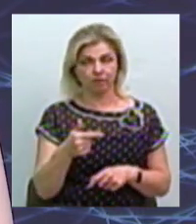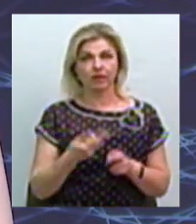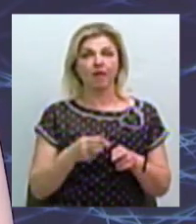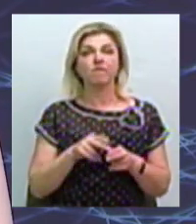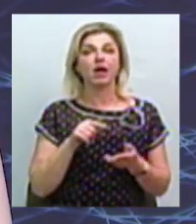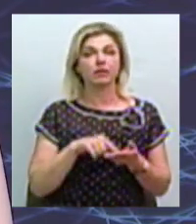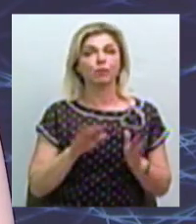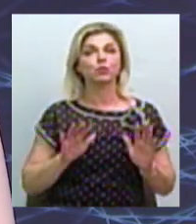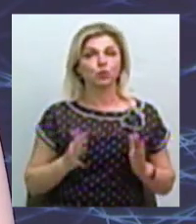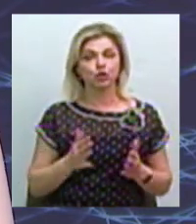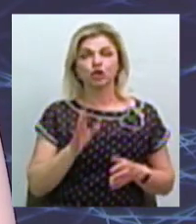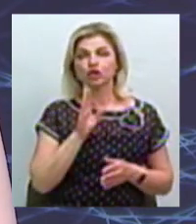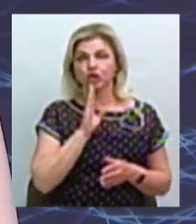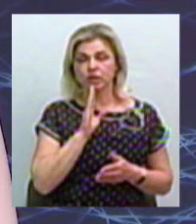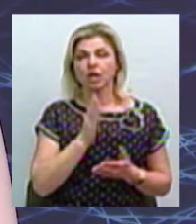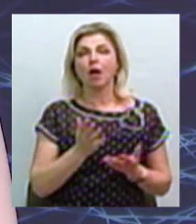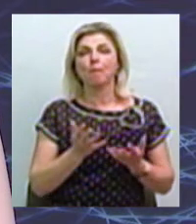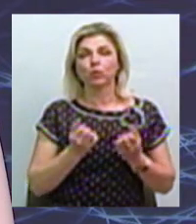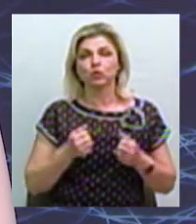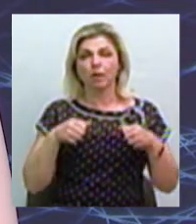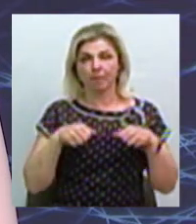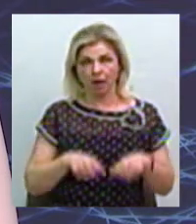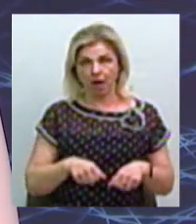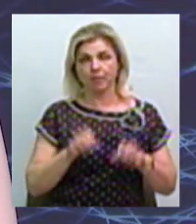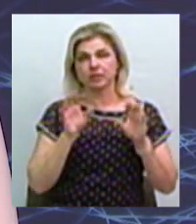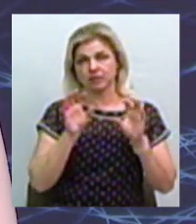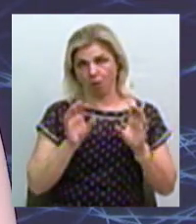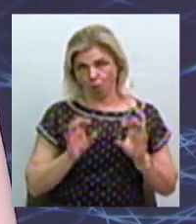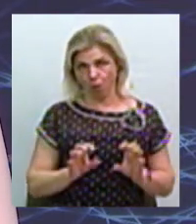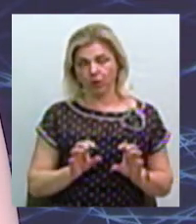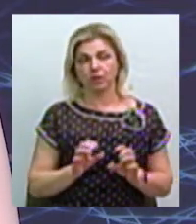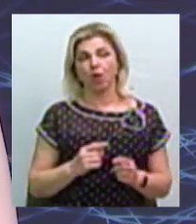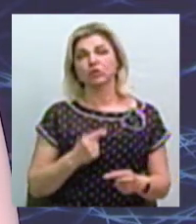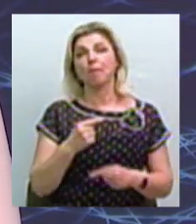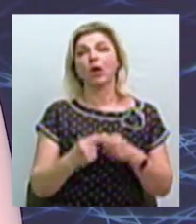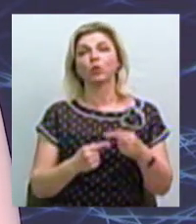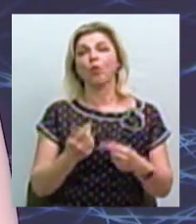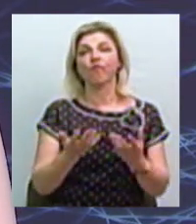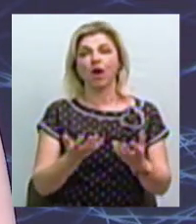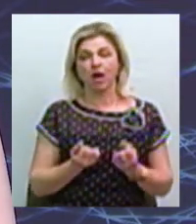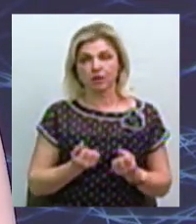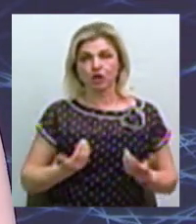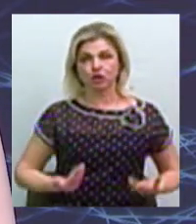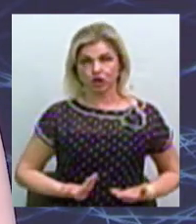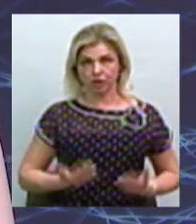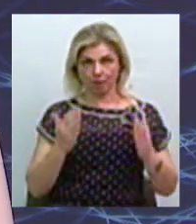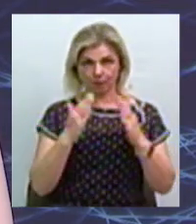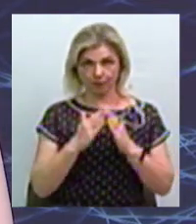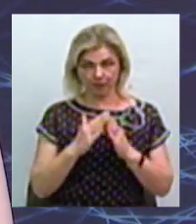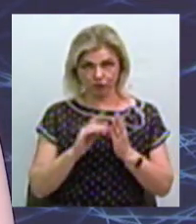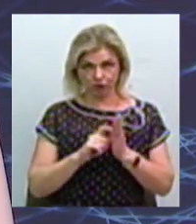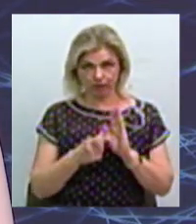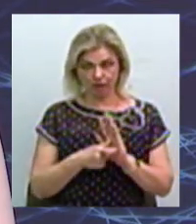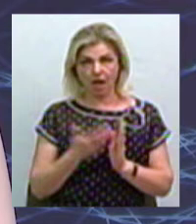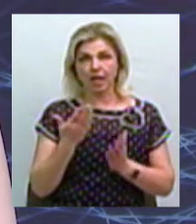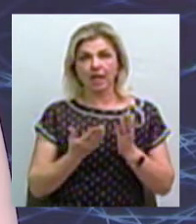випадку жінка набула право законним способом, так, вона успадкувала житлове приміщення. Якщо